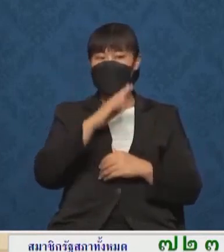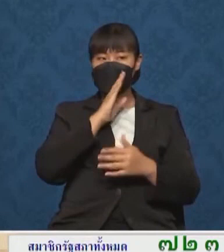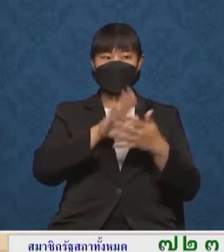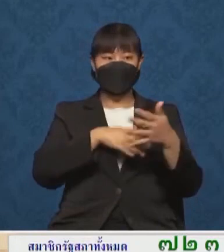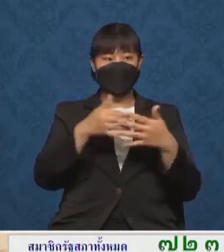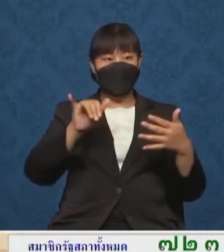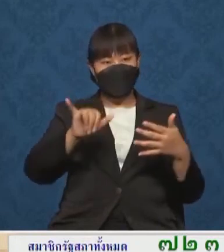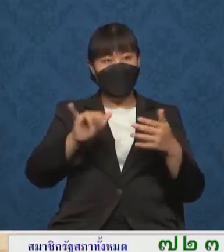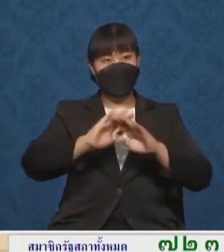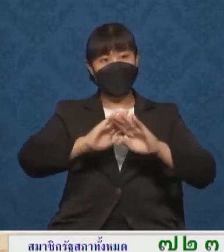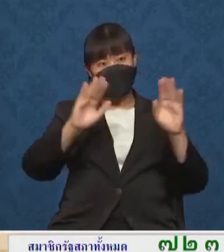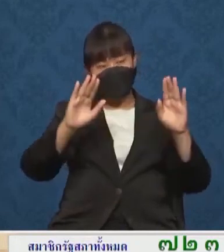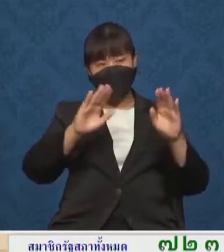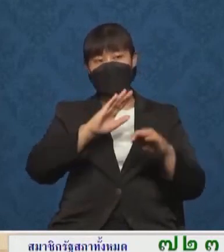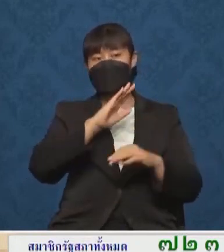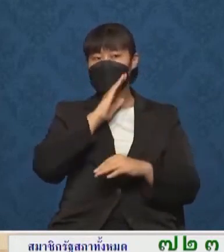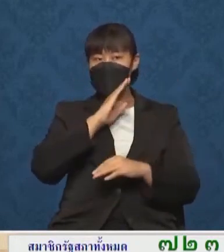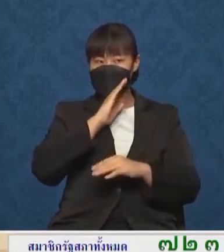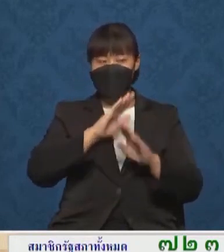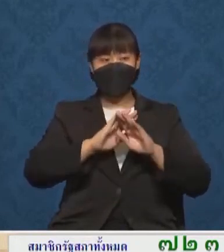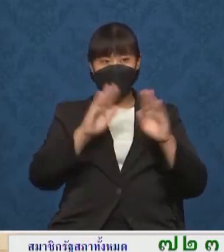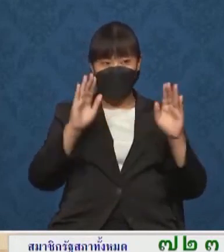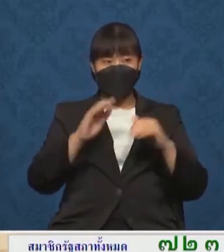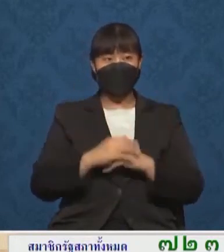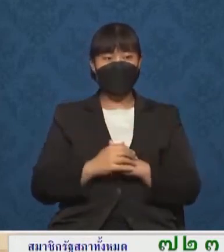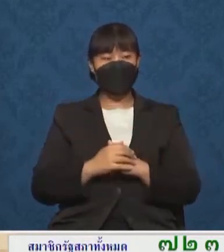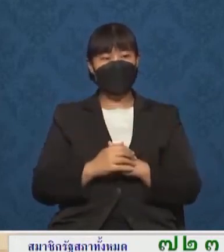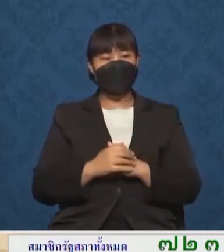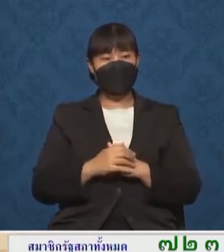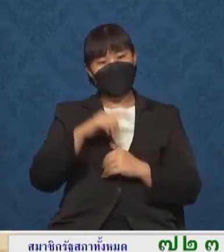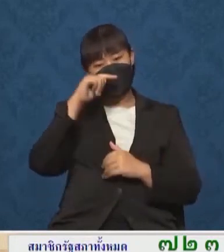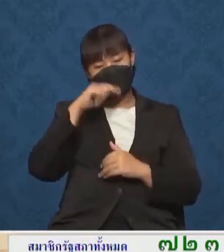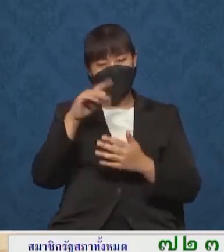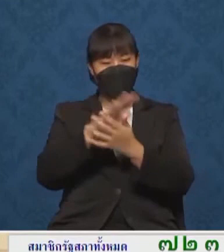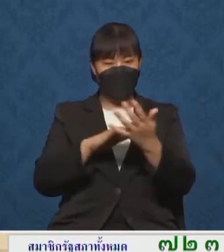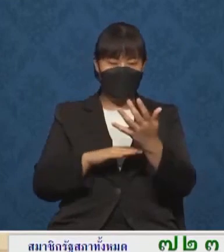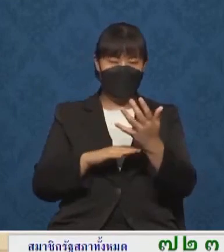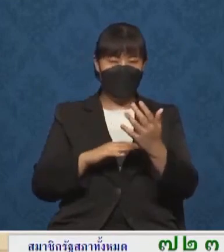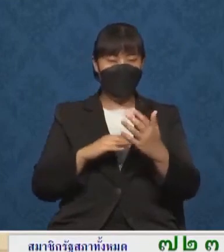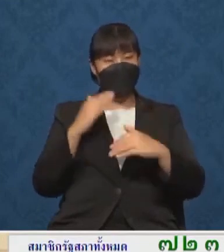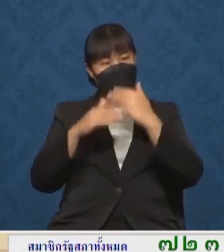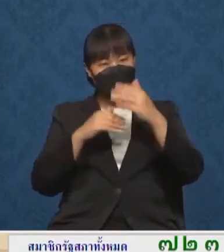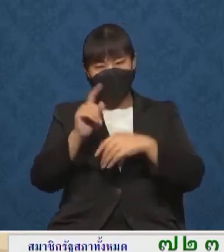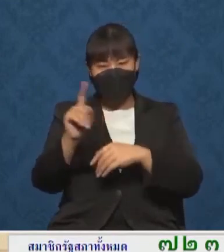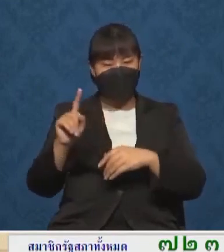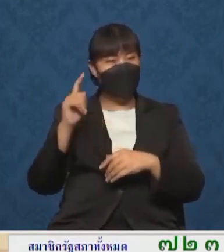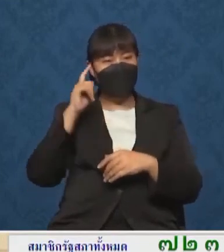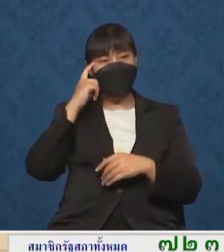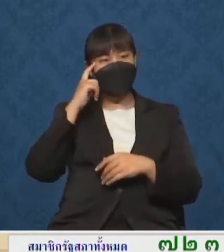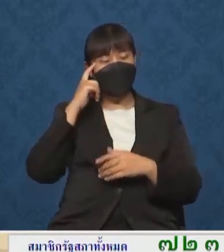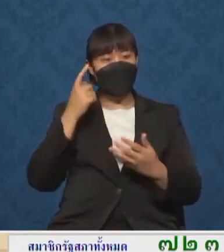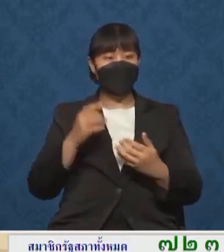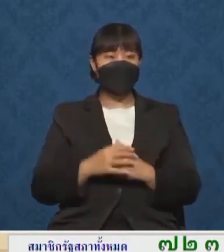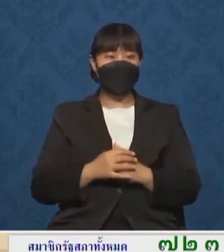ติถ้ายกเลิกแผนปฏิรูปแล้วจะทำให้ประเทศไม่มีทิศทางหรือเปล่านะครับรวมถึงท่านก็มีการยกว่